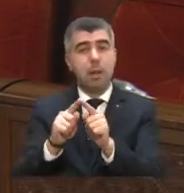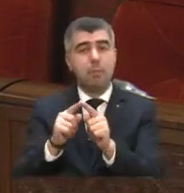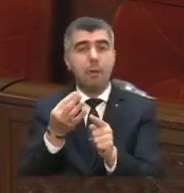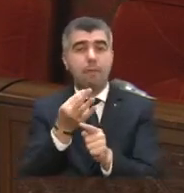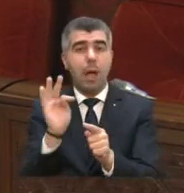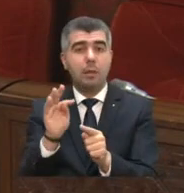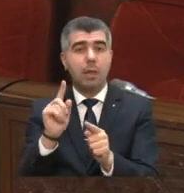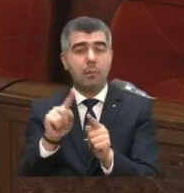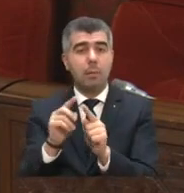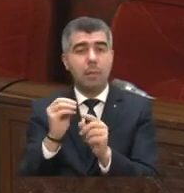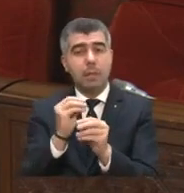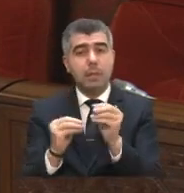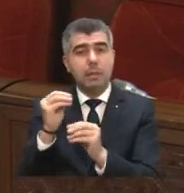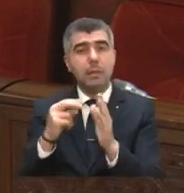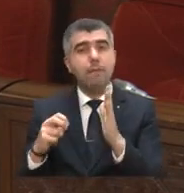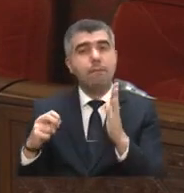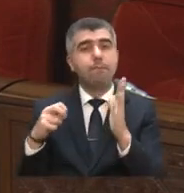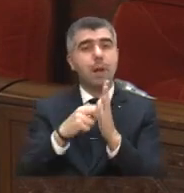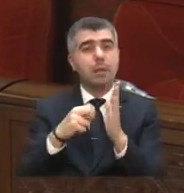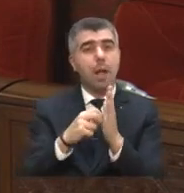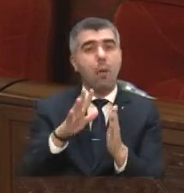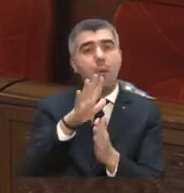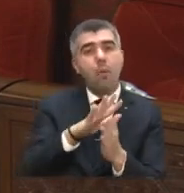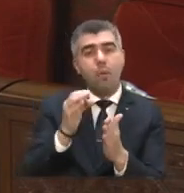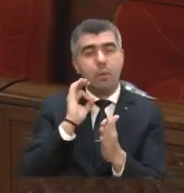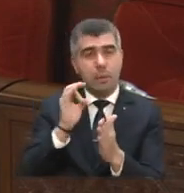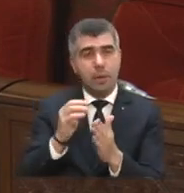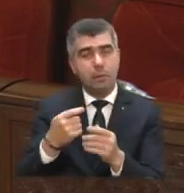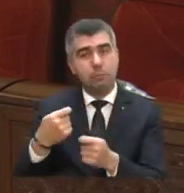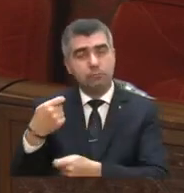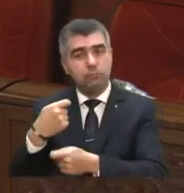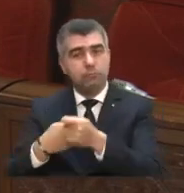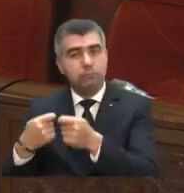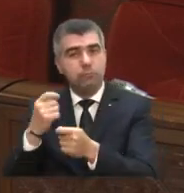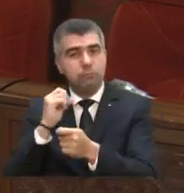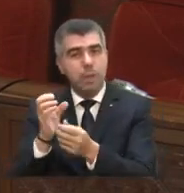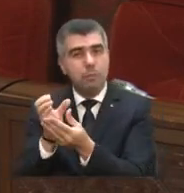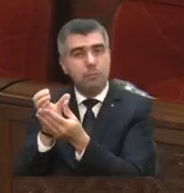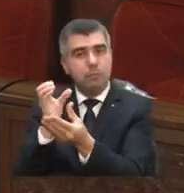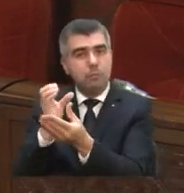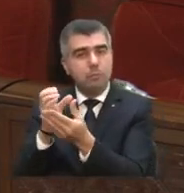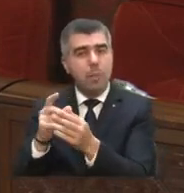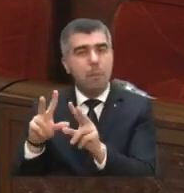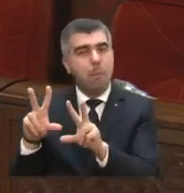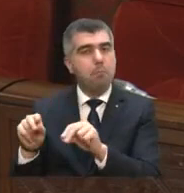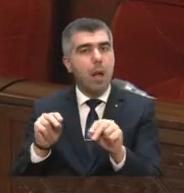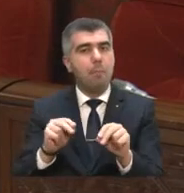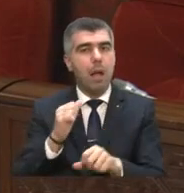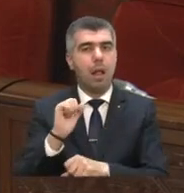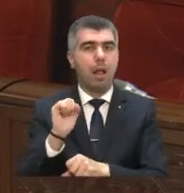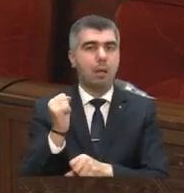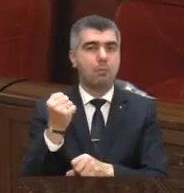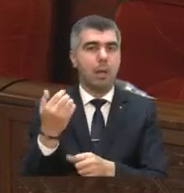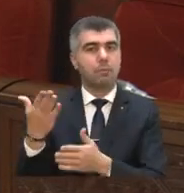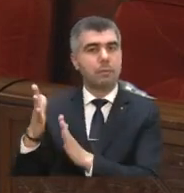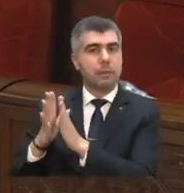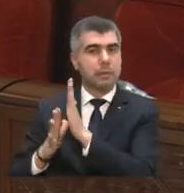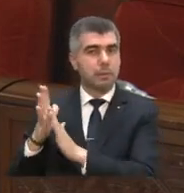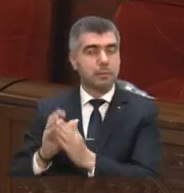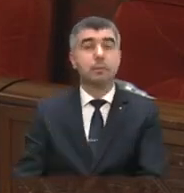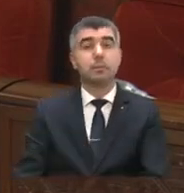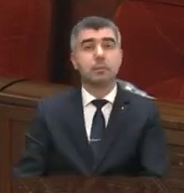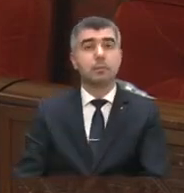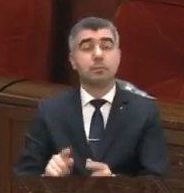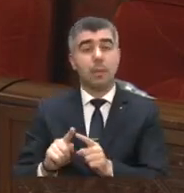بالنظر للنمو الكبير الذي شهده النقل الدولي للبضائع مقارنة مع السنوات السابقة، ولقد توصلنا